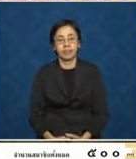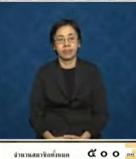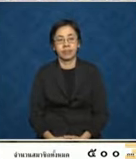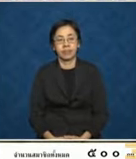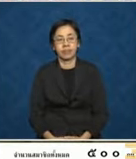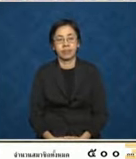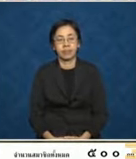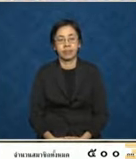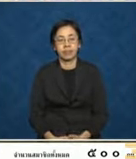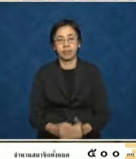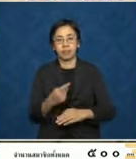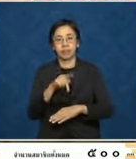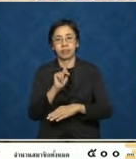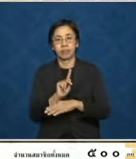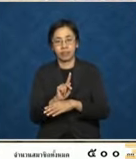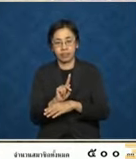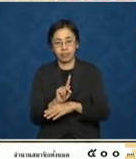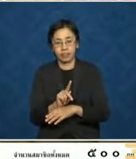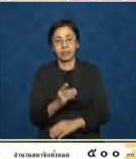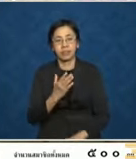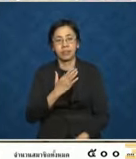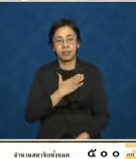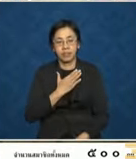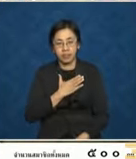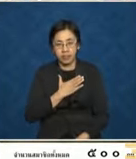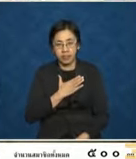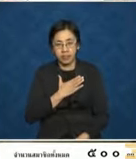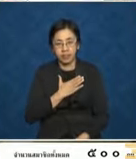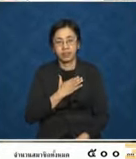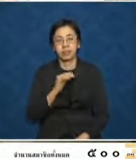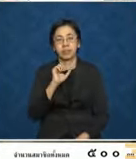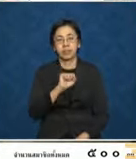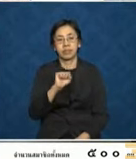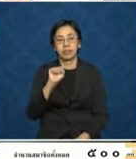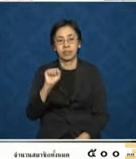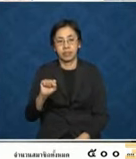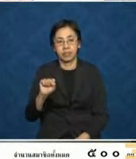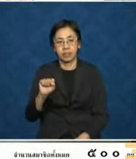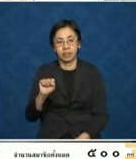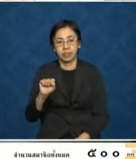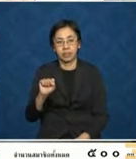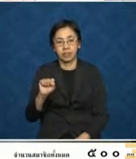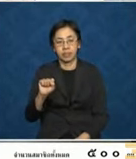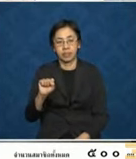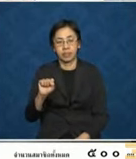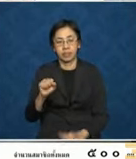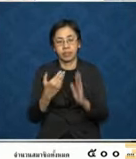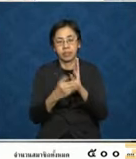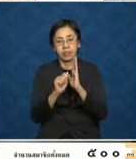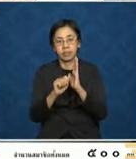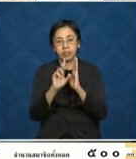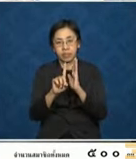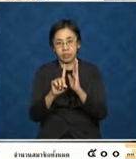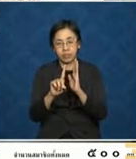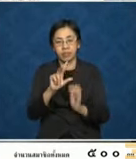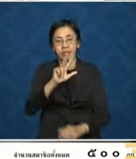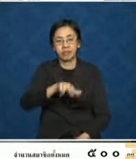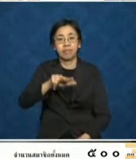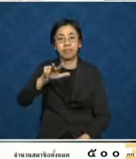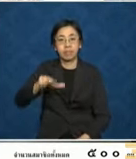กราบเรียนท่านประธานสภาที่เคารพดิฉันเทียบจุฑาขาวขำสมาชิกสภาผู้แทนราษฎรจังหวัดอุดรธานีพรรคเพื่อไท